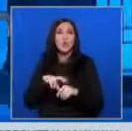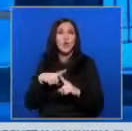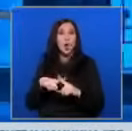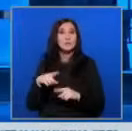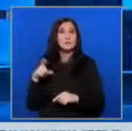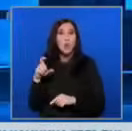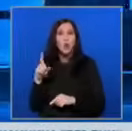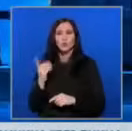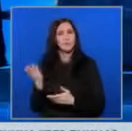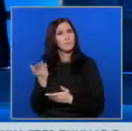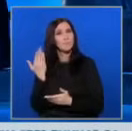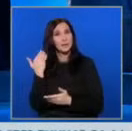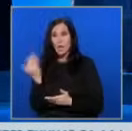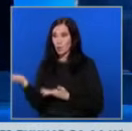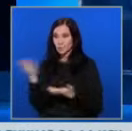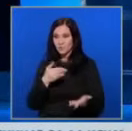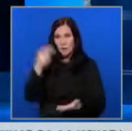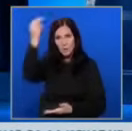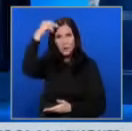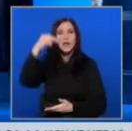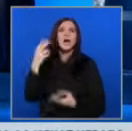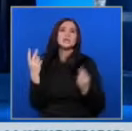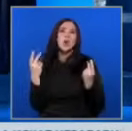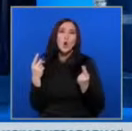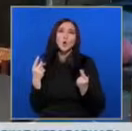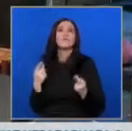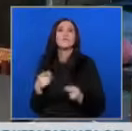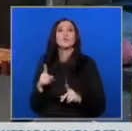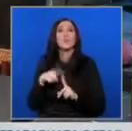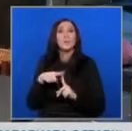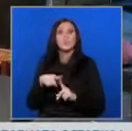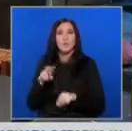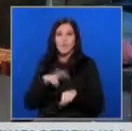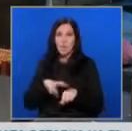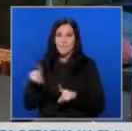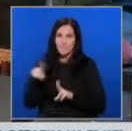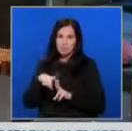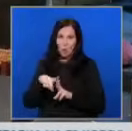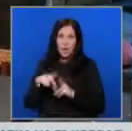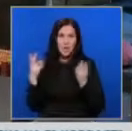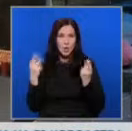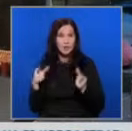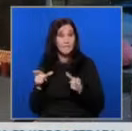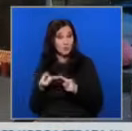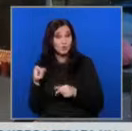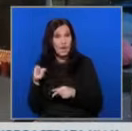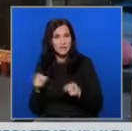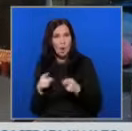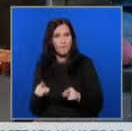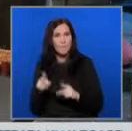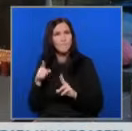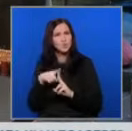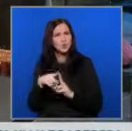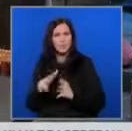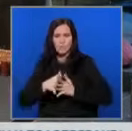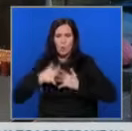вече гостува у нас с ролите в оперите «Трубадур» и «Дон Паскуале». Ролята на Марчело в тази опера на Пучини е